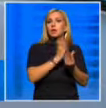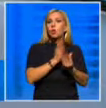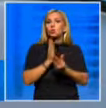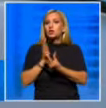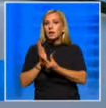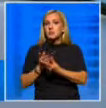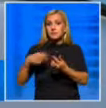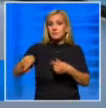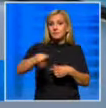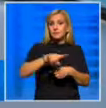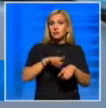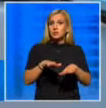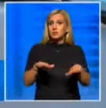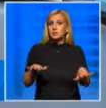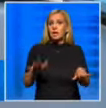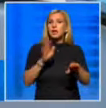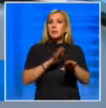тях от всички безплатен.